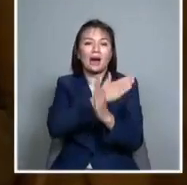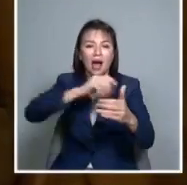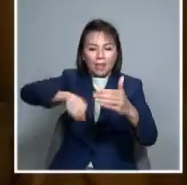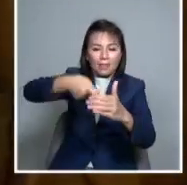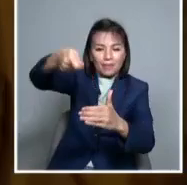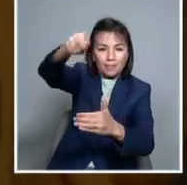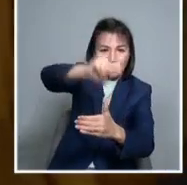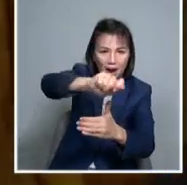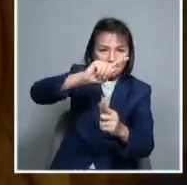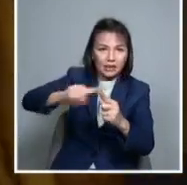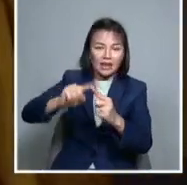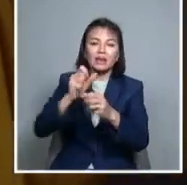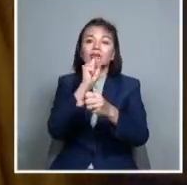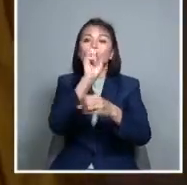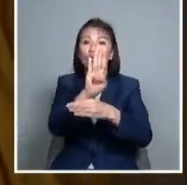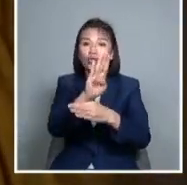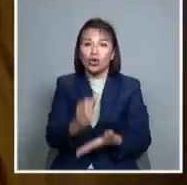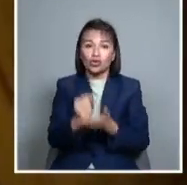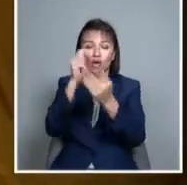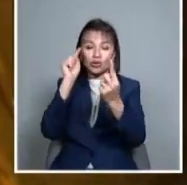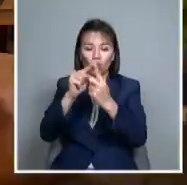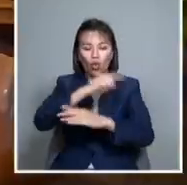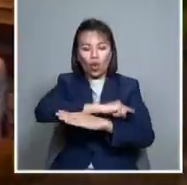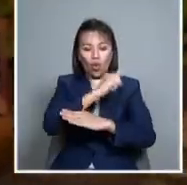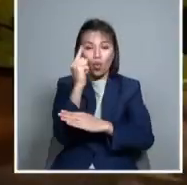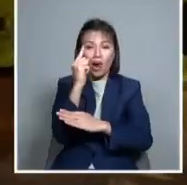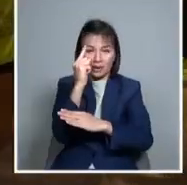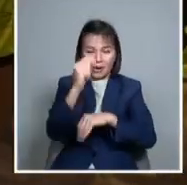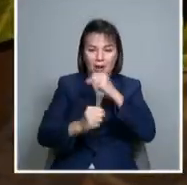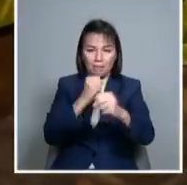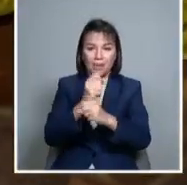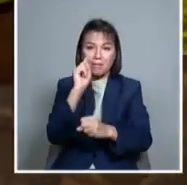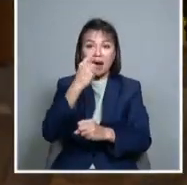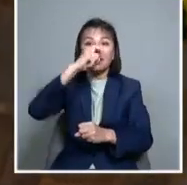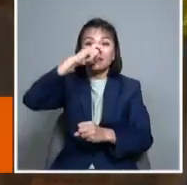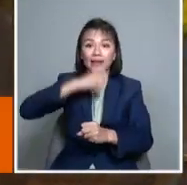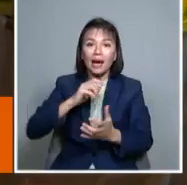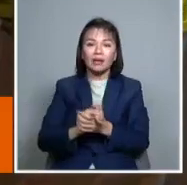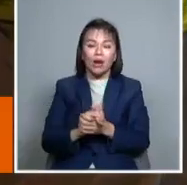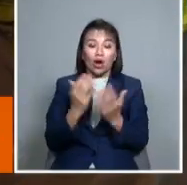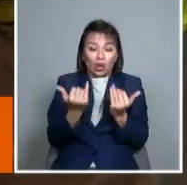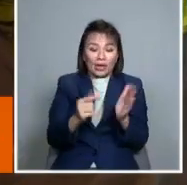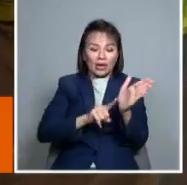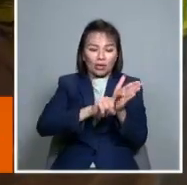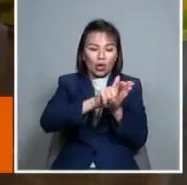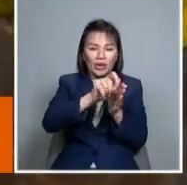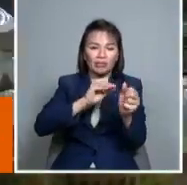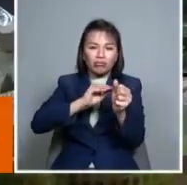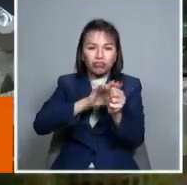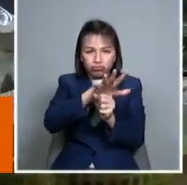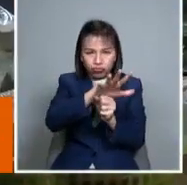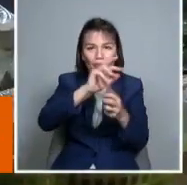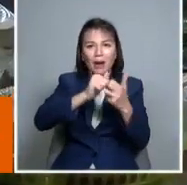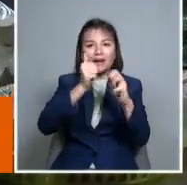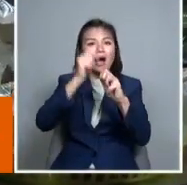ความเป็นสิริมงคลแก่ตัวเองและก็เพราะว่าเนื่องในวันสงกรานต์หรือวันขึ้นปีใหม่ไทยทำกลางการแพร่ระบาดของเชื้อservice 19ที่